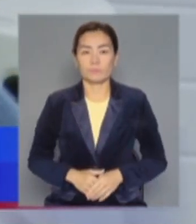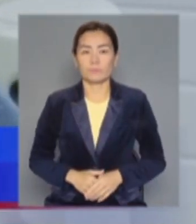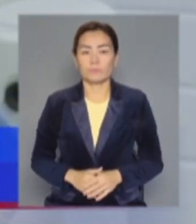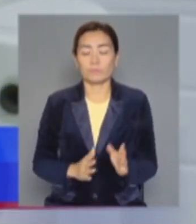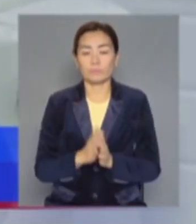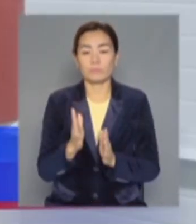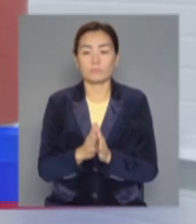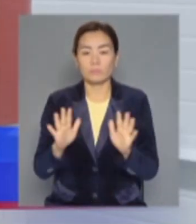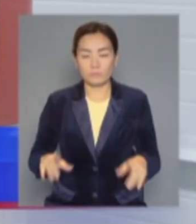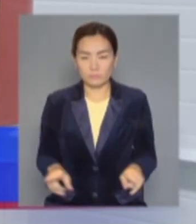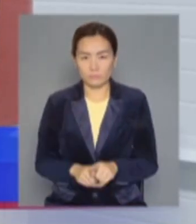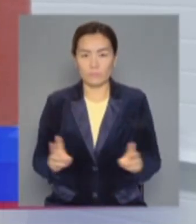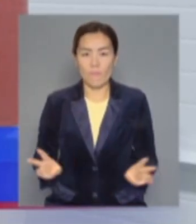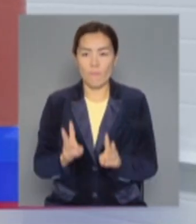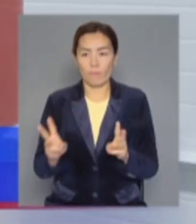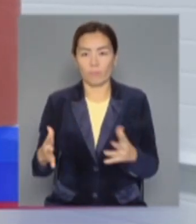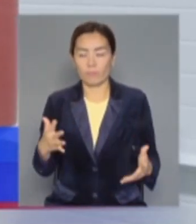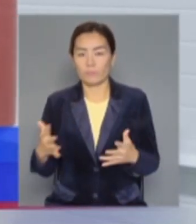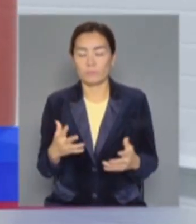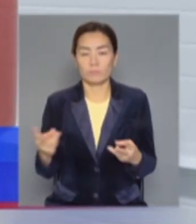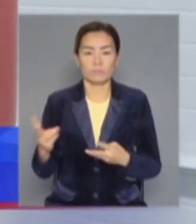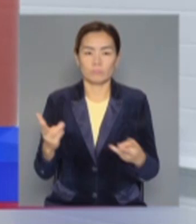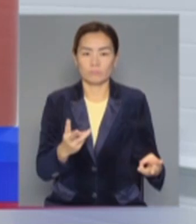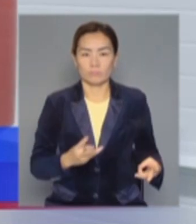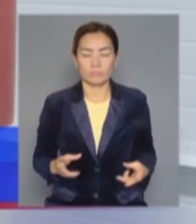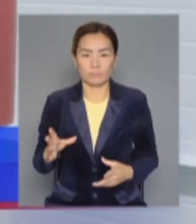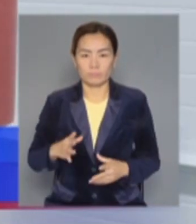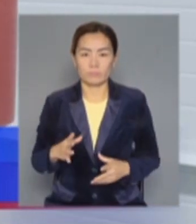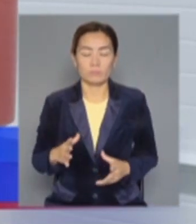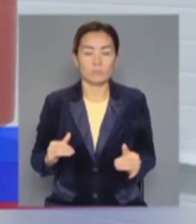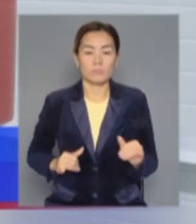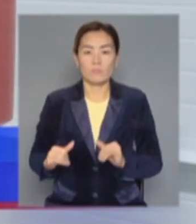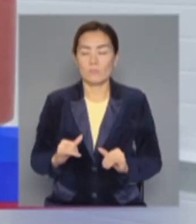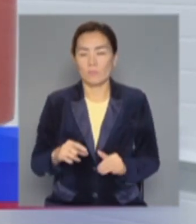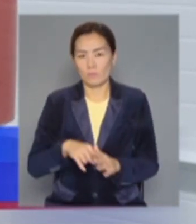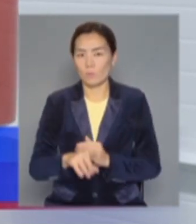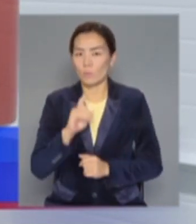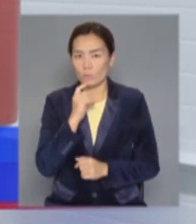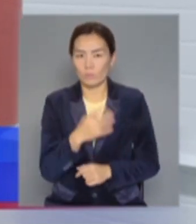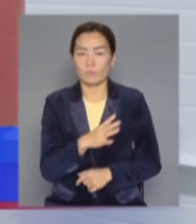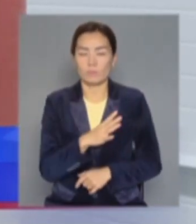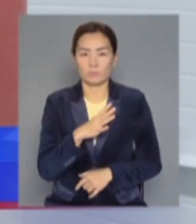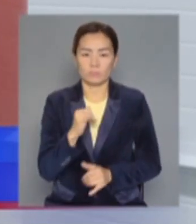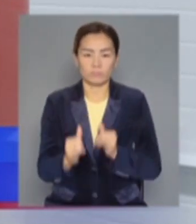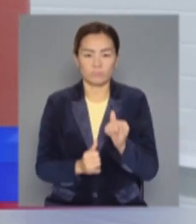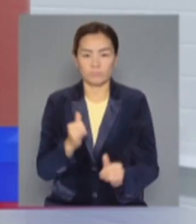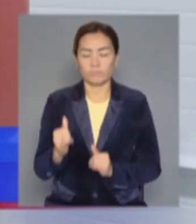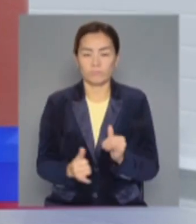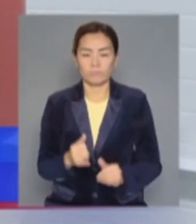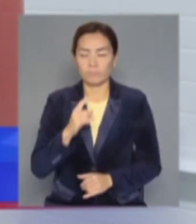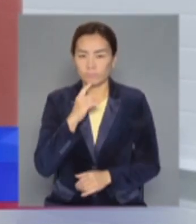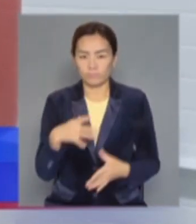Қамыстың ортасында қалып қойған кезіміз де болды. Екі жақтан от қоршап, және қамыстың ішінде жүру қиын. Аяғың батып кетеді қамыстың